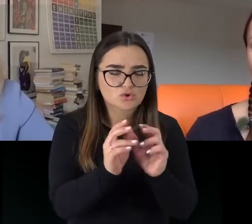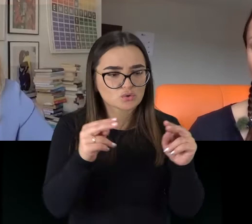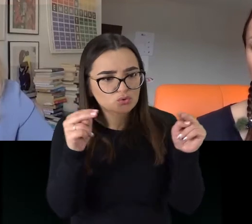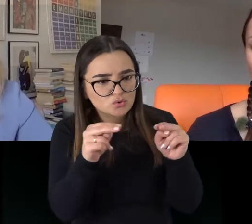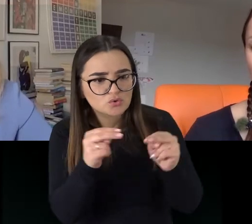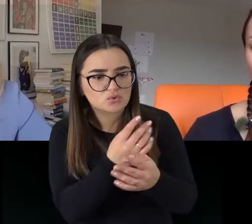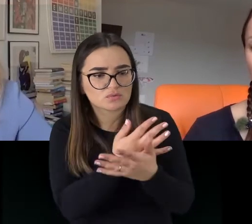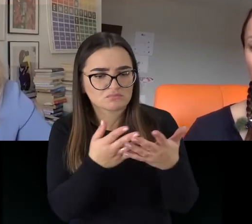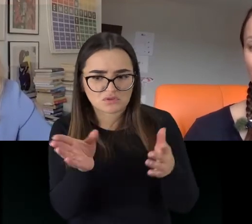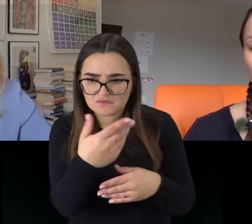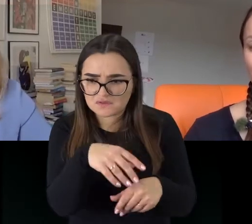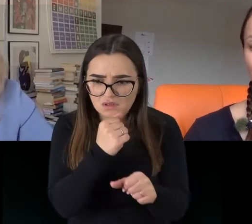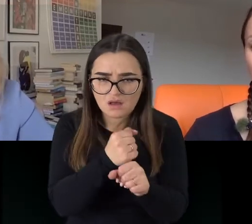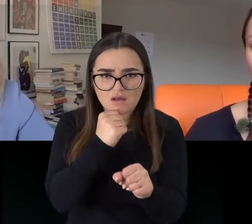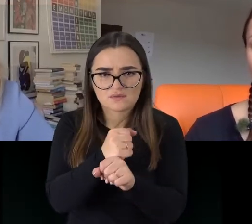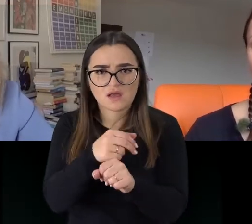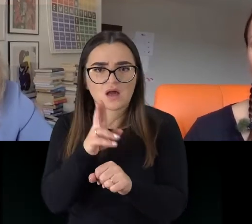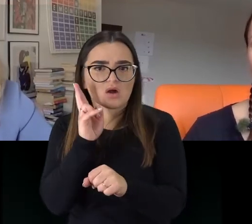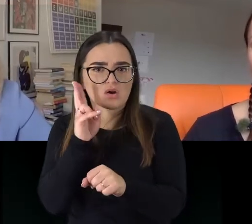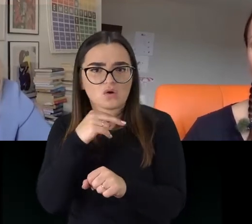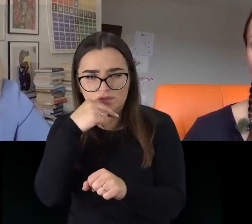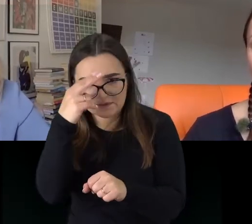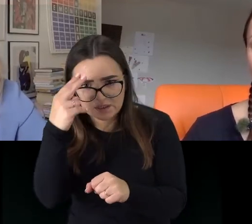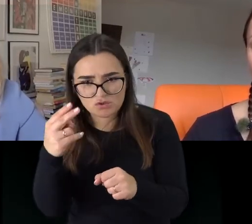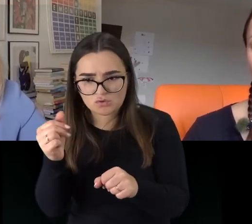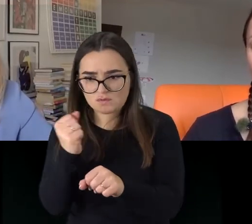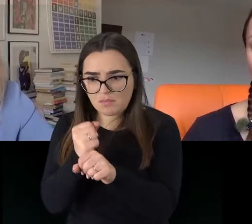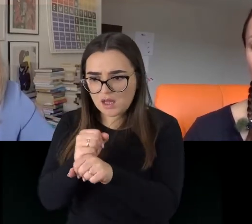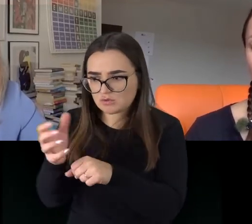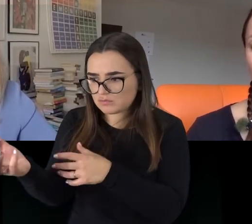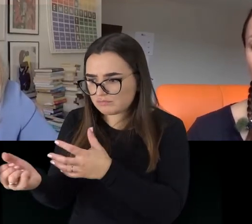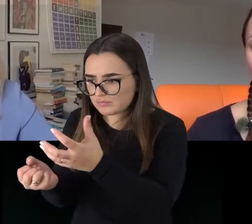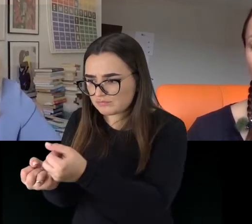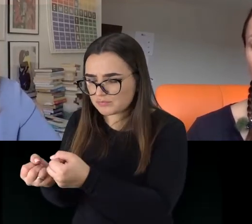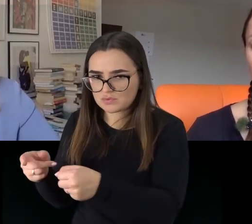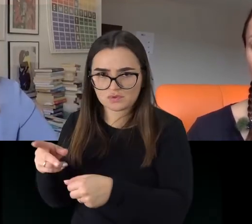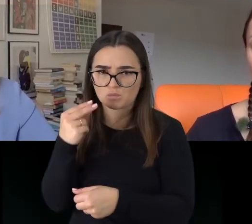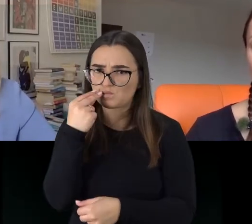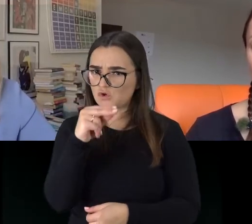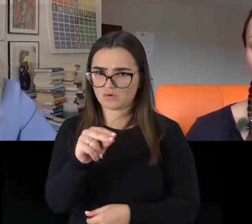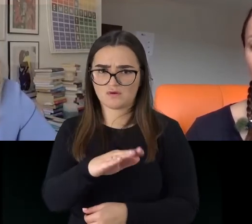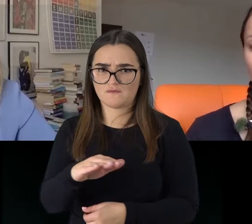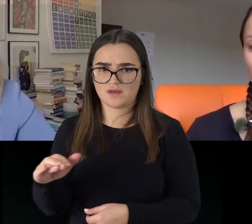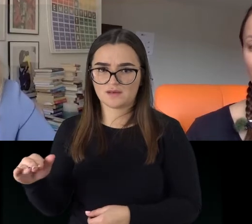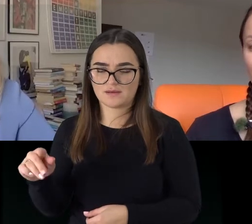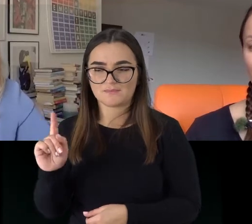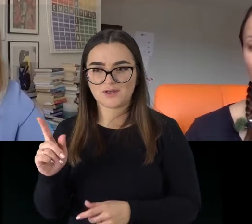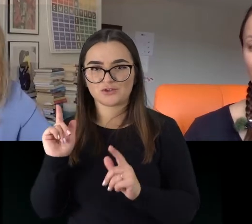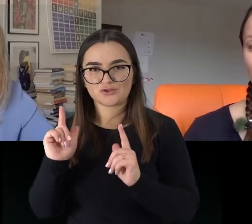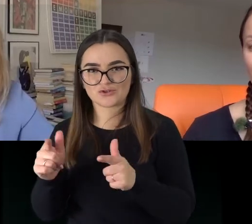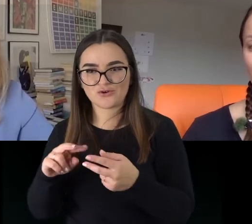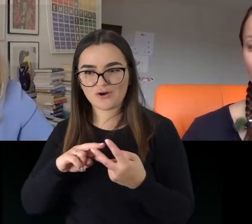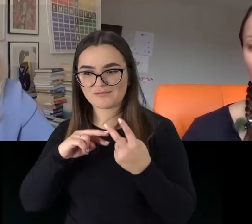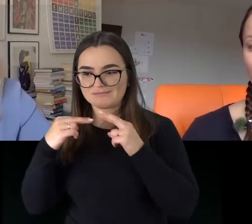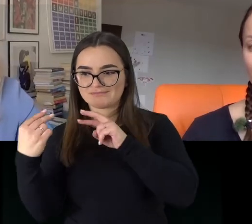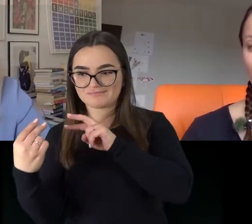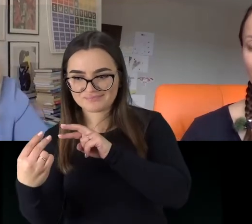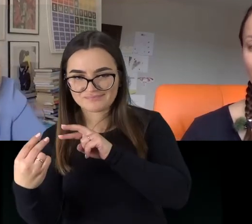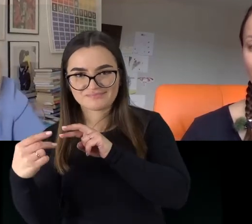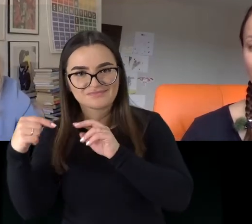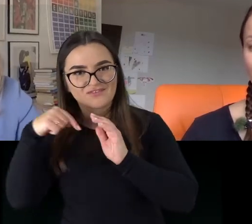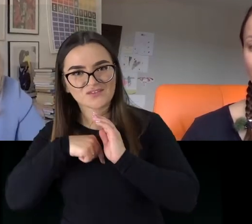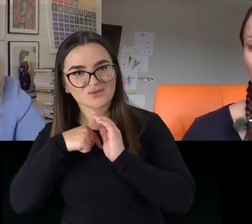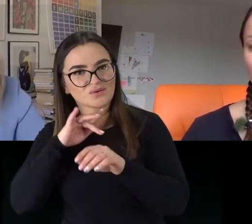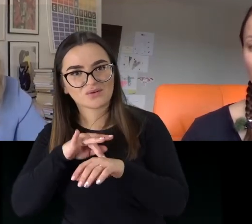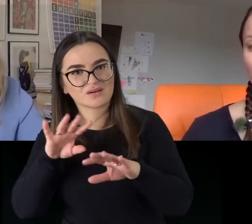prižiūri, jisai viską daro, jisai ir tam tiečių batus nuima, nu, va, toks, va, tobulas vaikas, ar ne, kokia yra to kaina, vėlgi, reikia mums galvoti. Bet jeigu taip